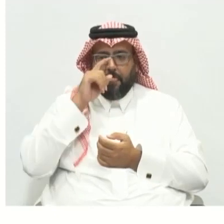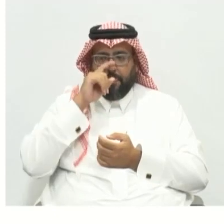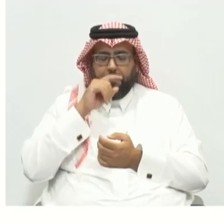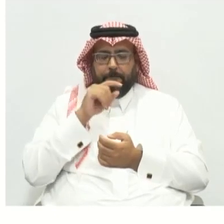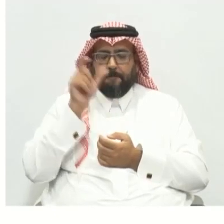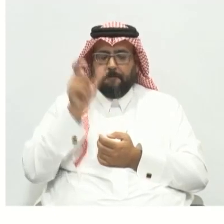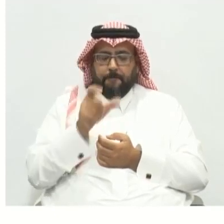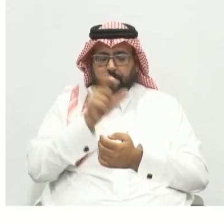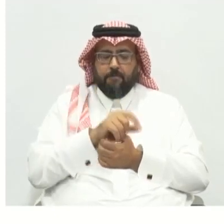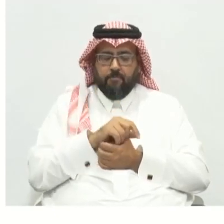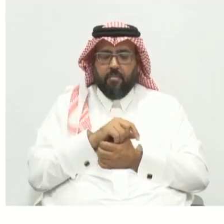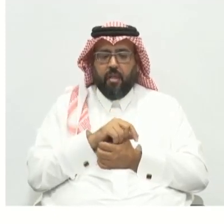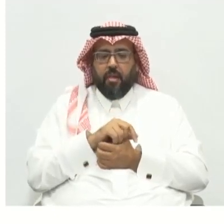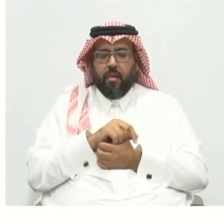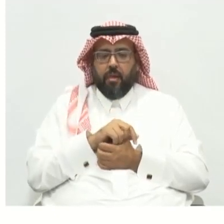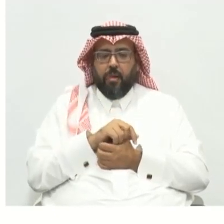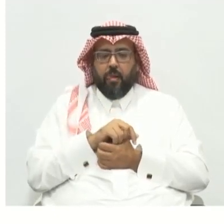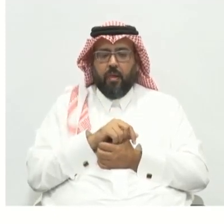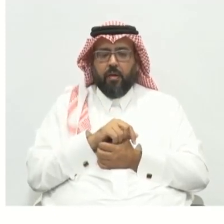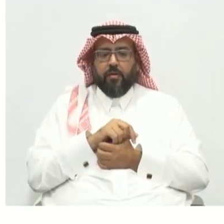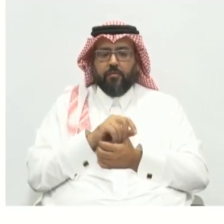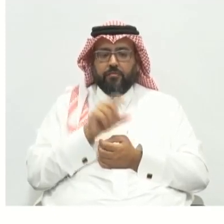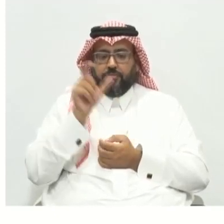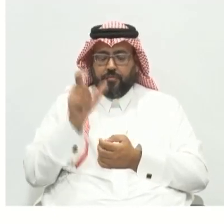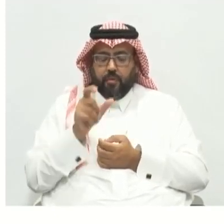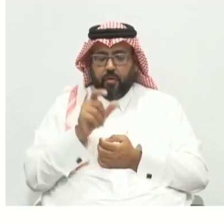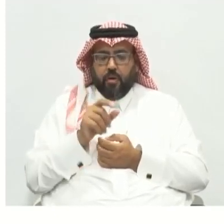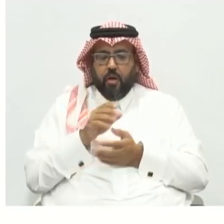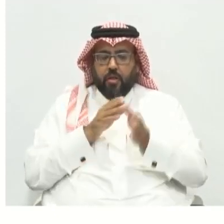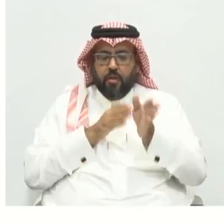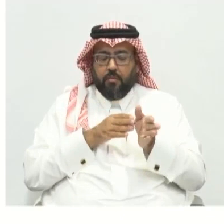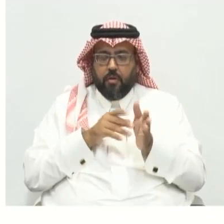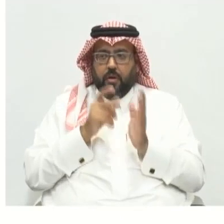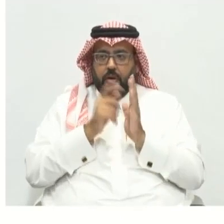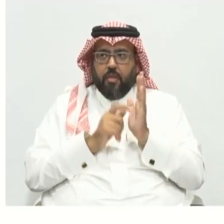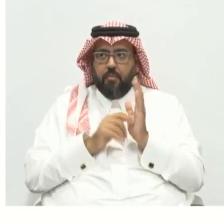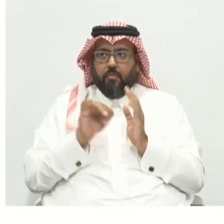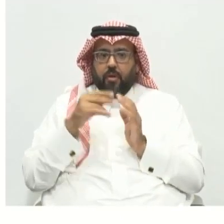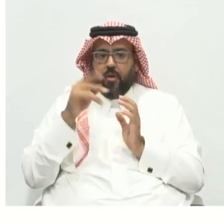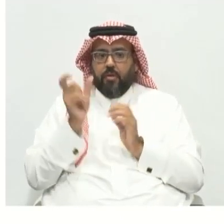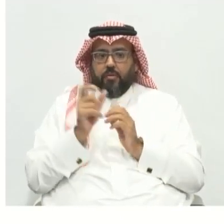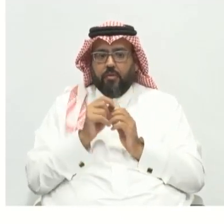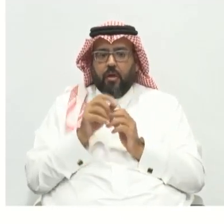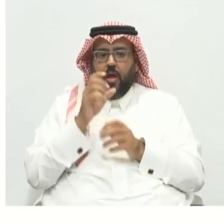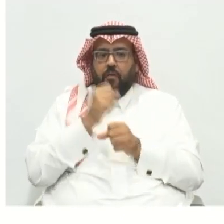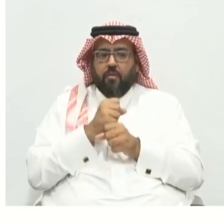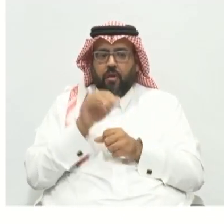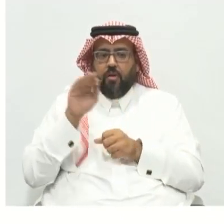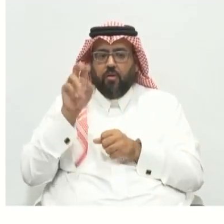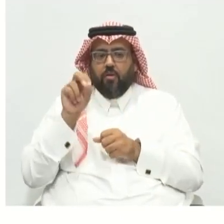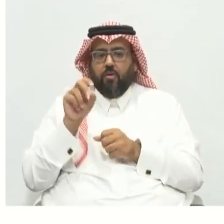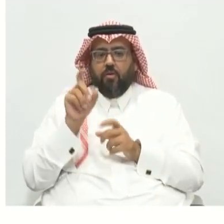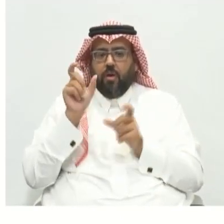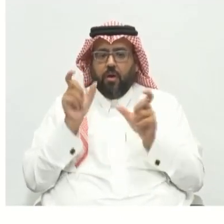الافراد وكذلك افراد المجتمع الانقياد الى اتباع نظام معين لجانب حفظ الحقوق والامن